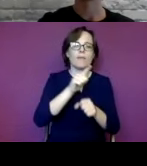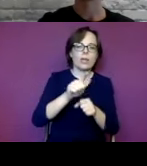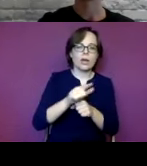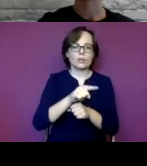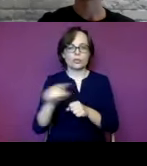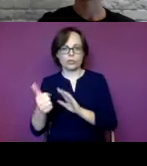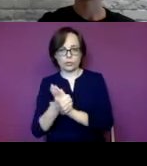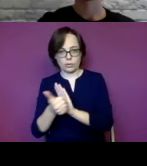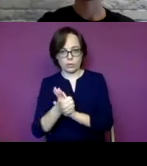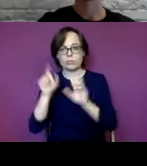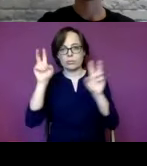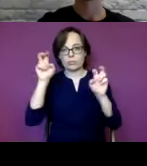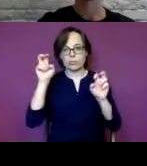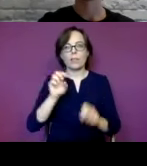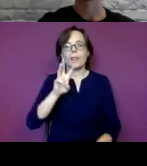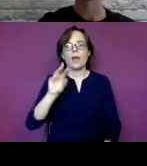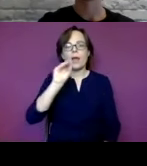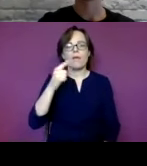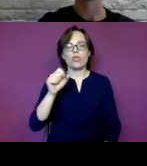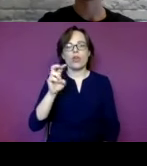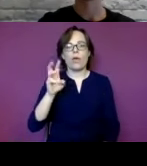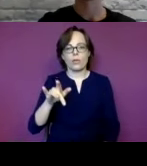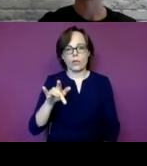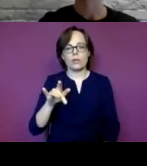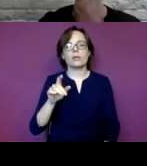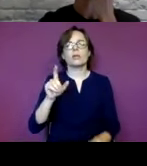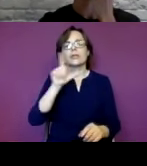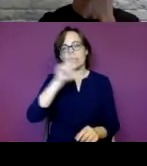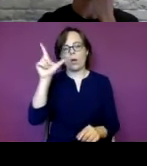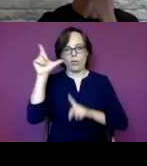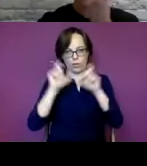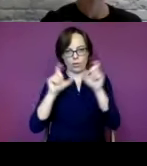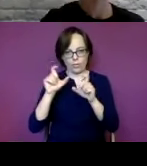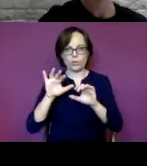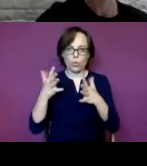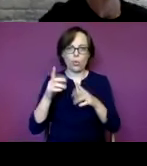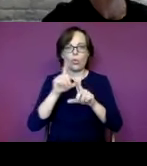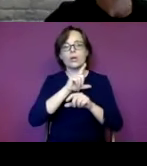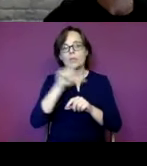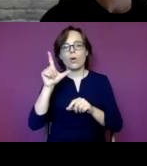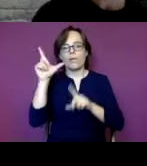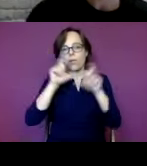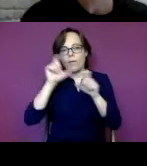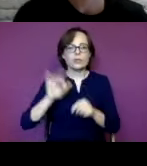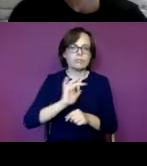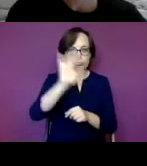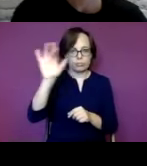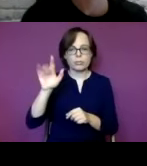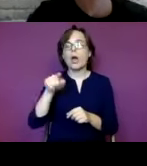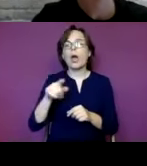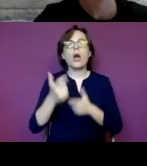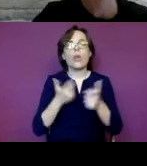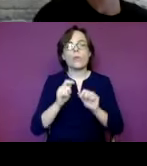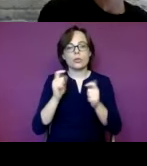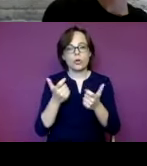2012-16, który nazywa się Wędrowny Zakład Fotograficzny, gdzie jeździła wzdłuż wschodniej granicy i